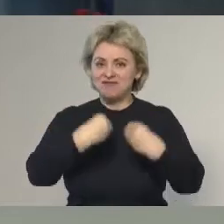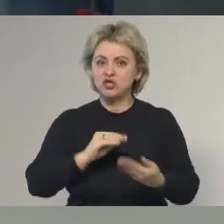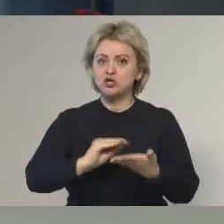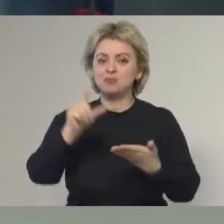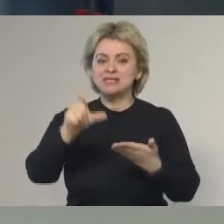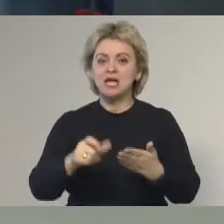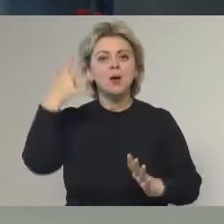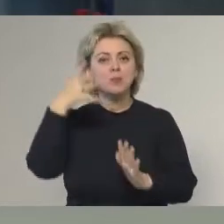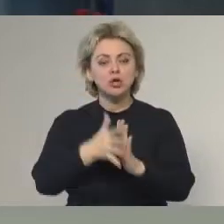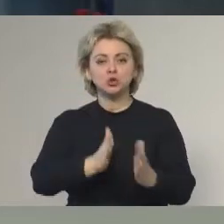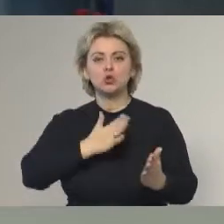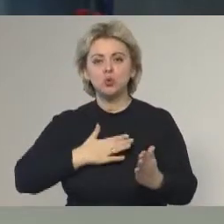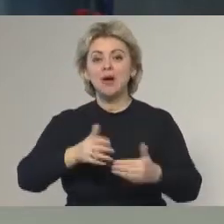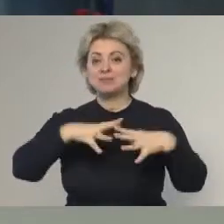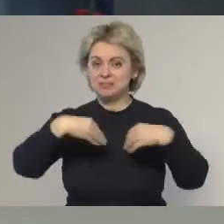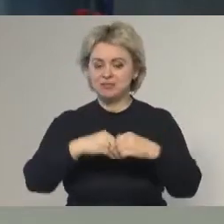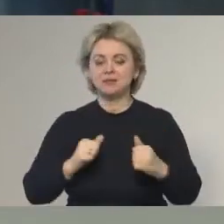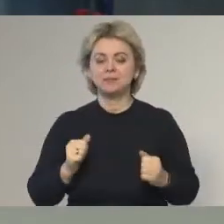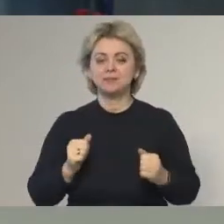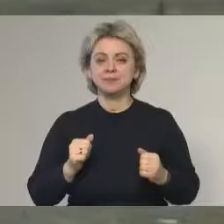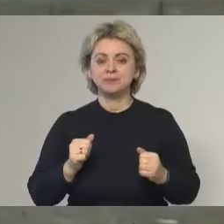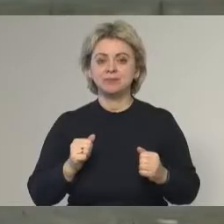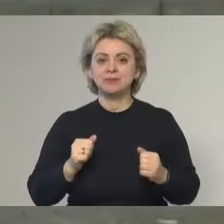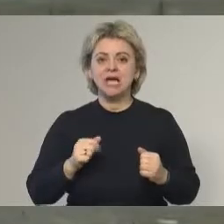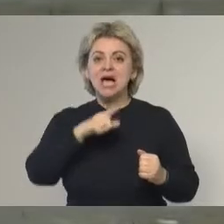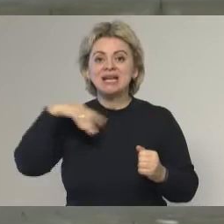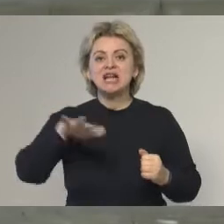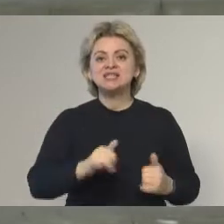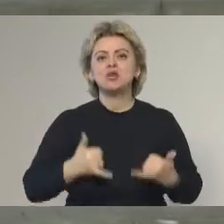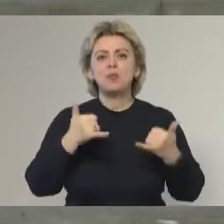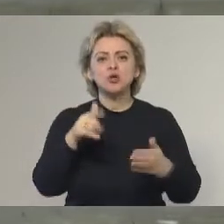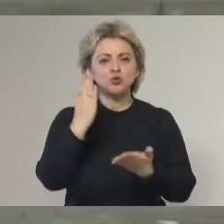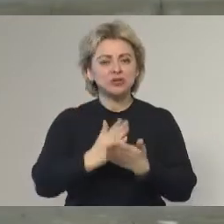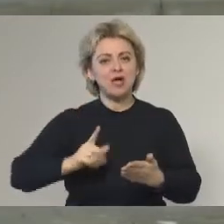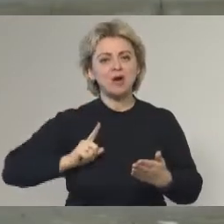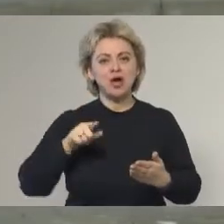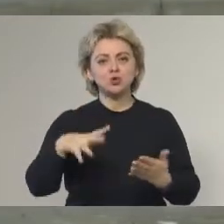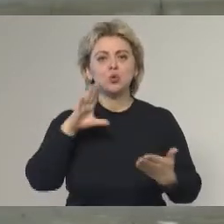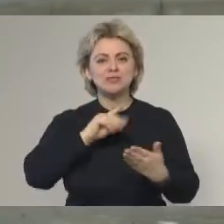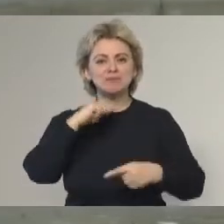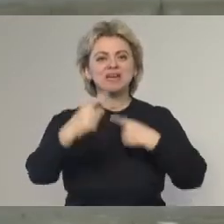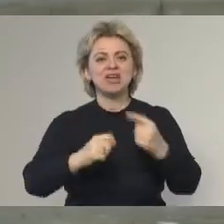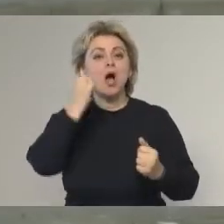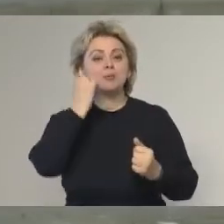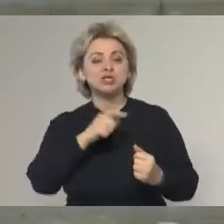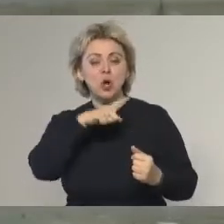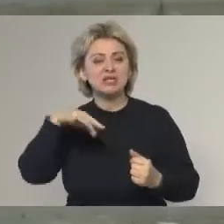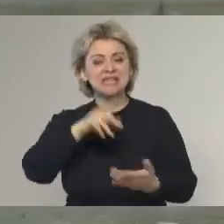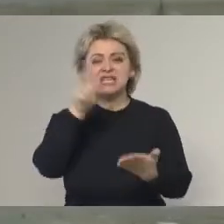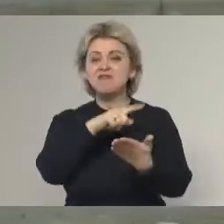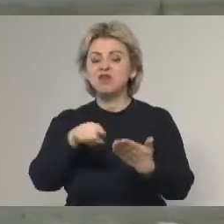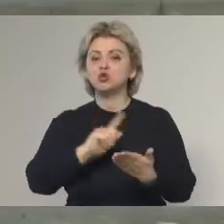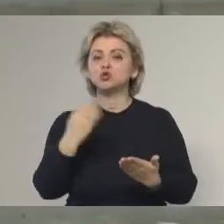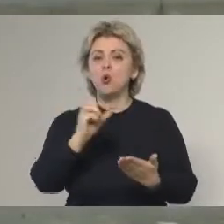писателя и проникнуться духом семьи. Россия в почетном стоит карауле, успев на века постареть. Россия не верит,